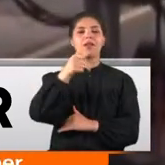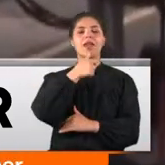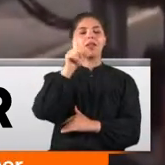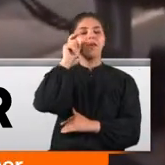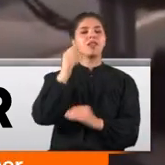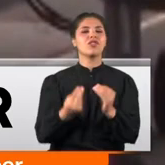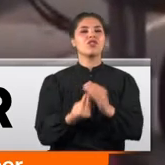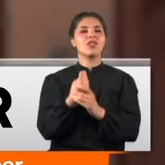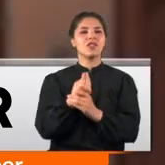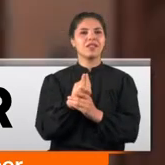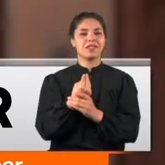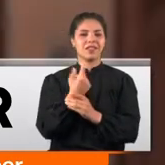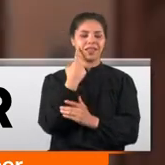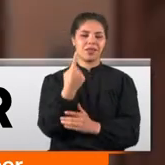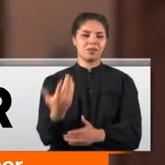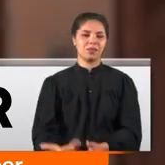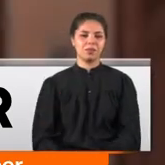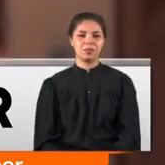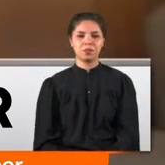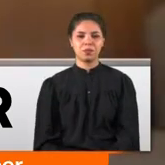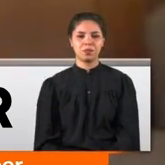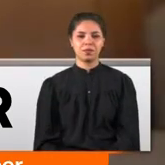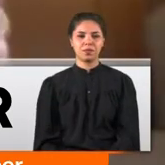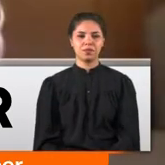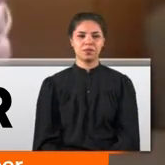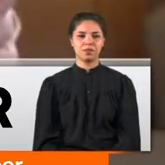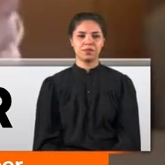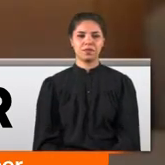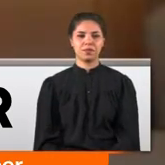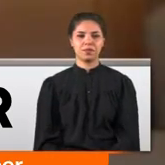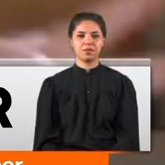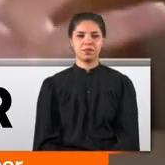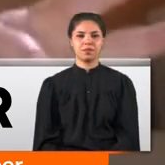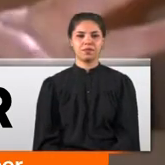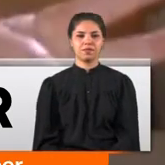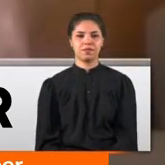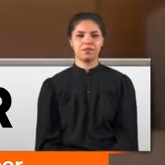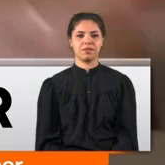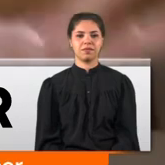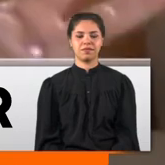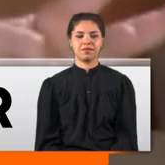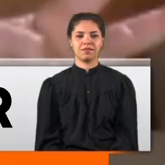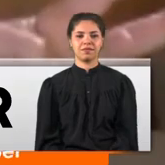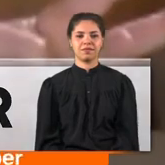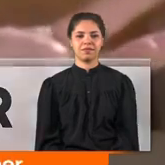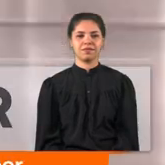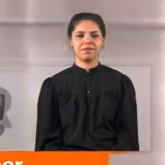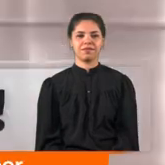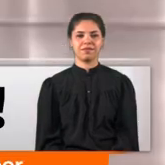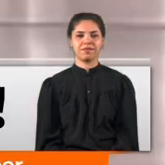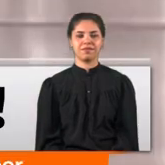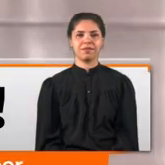yatırım yaptığını gösterdi. I always try to get row one, right next to the bathroom, right next to the food. Right next to the liquor